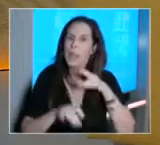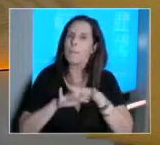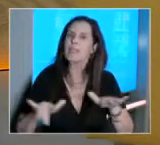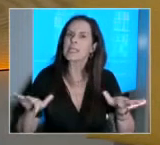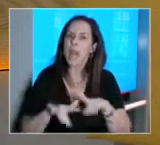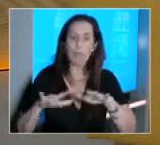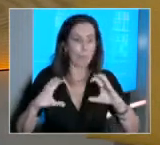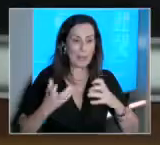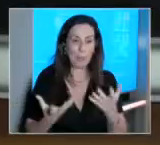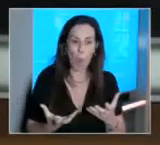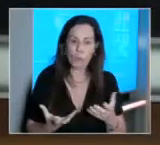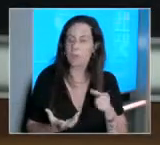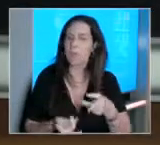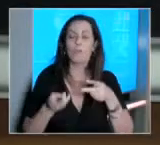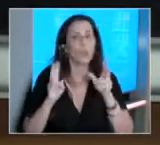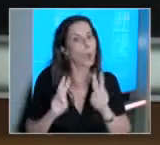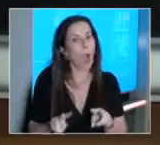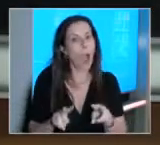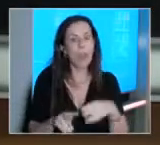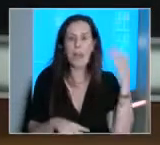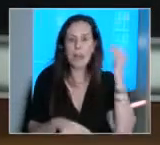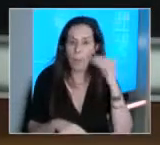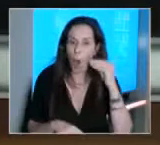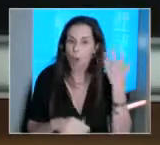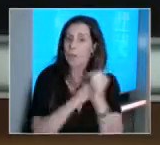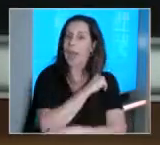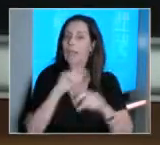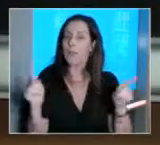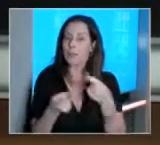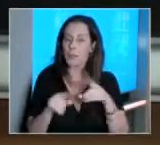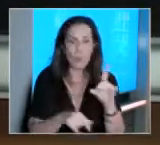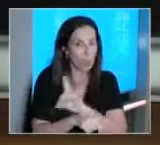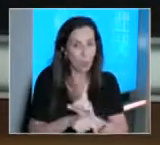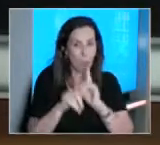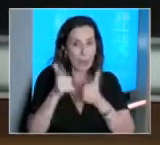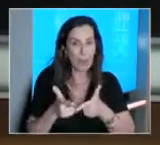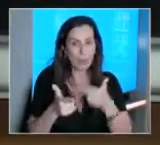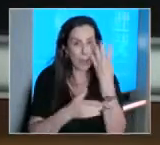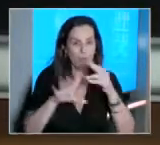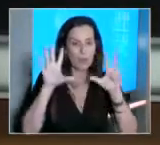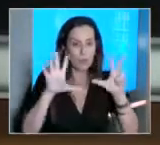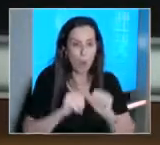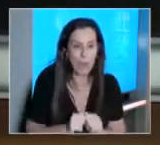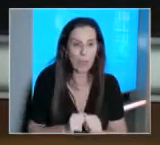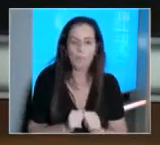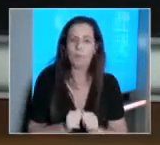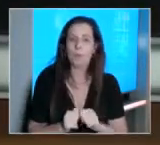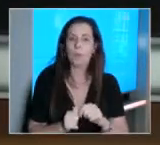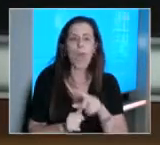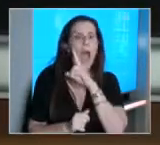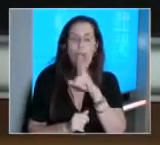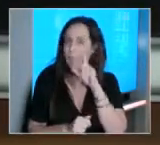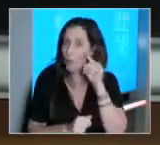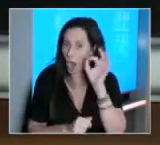פסנתר בקיבוץ, וזו שתוכל לצאת וללמוד באקדמיה למוזיקה בזמן מלחמת השחרור. אותה רבקה הייתה